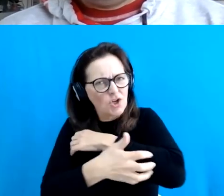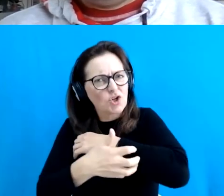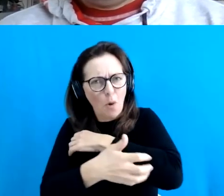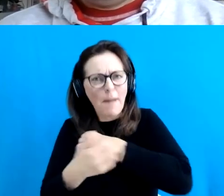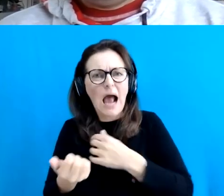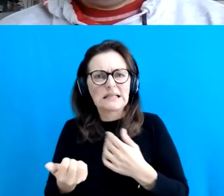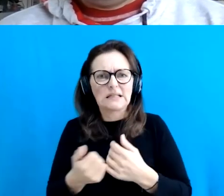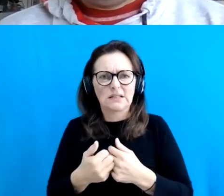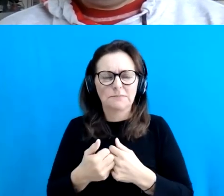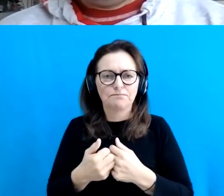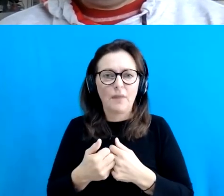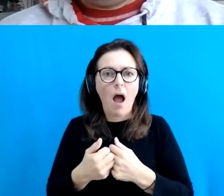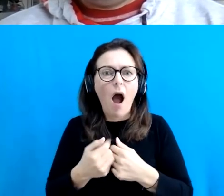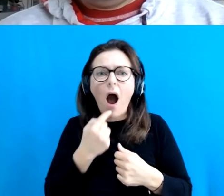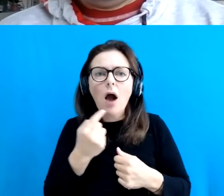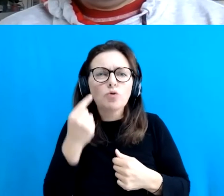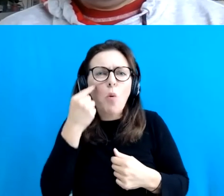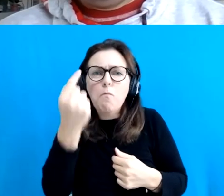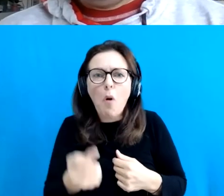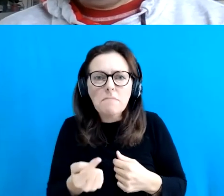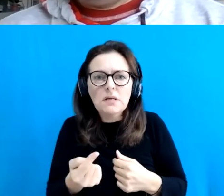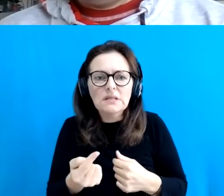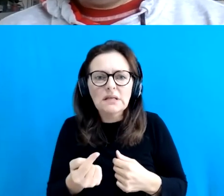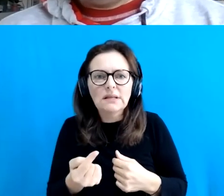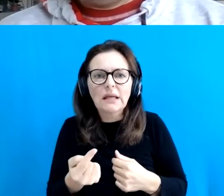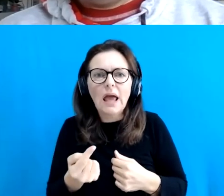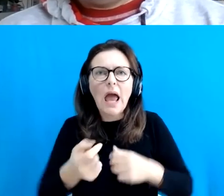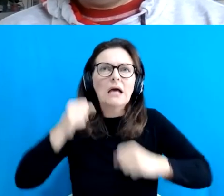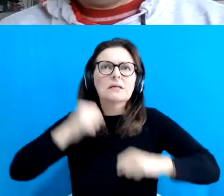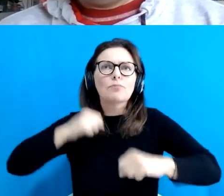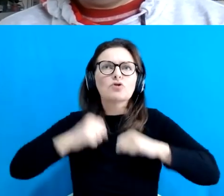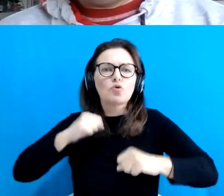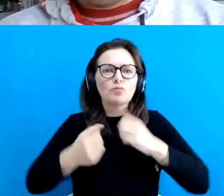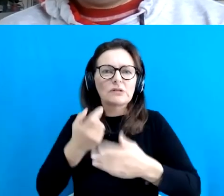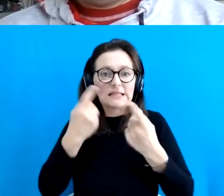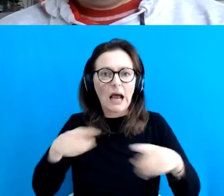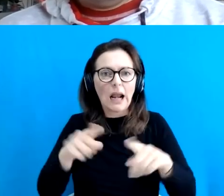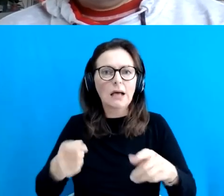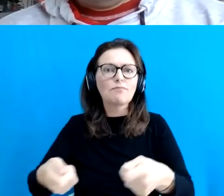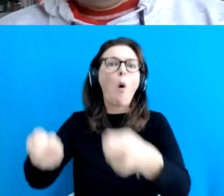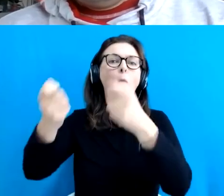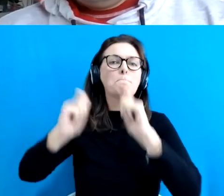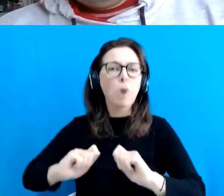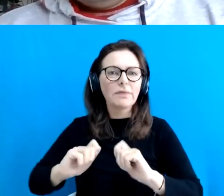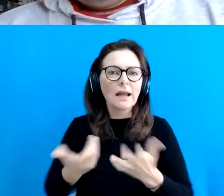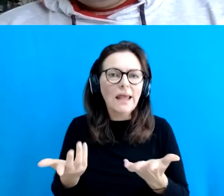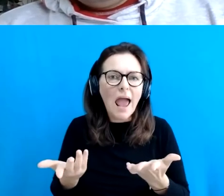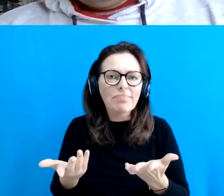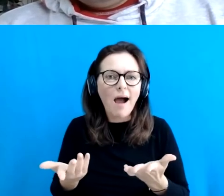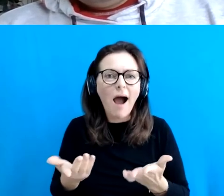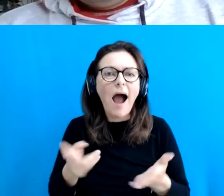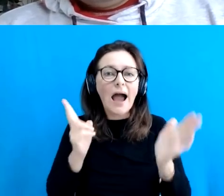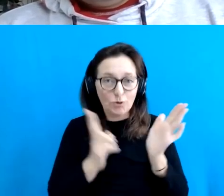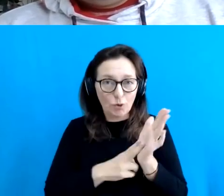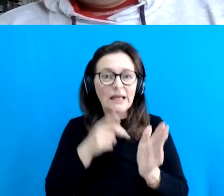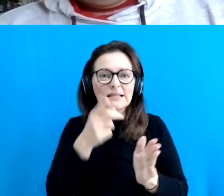kdo pomislil, da je ljudem z okvaro vida nadarjeno za glasbo kar podarjena? Je to res ali je potrebno tudi tebi veliko